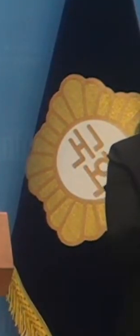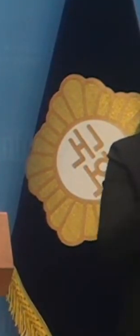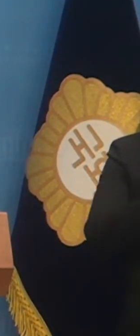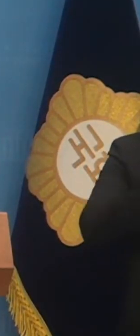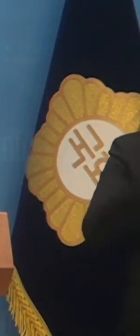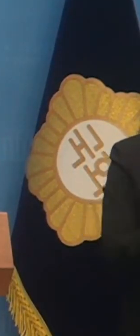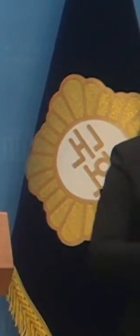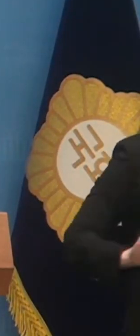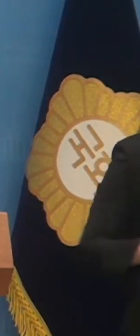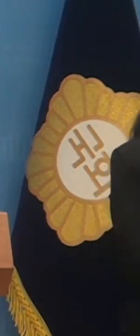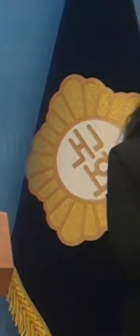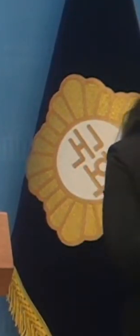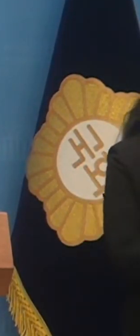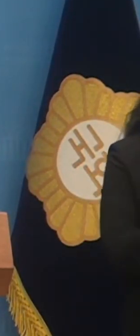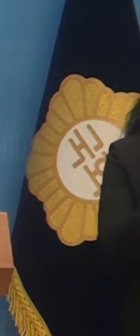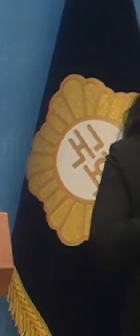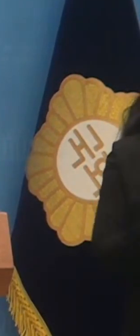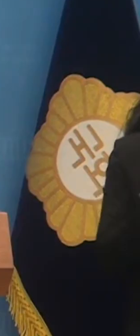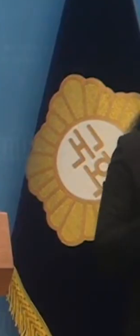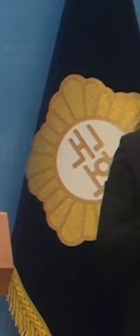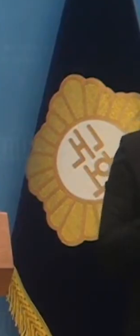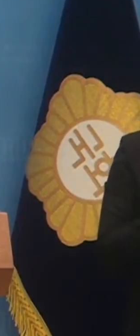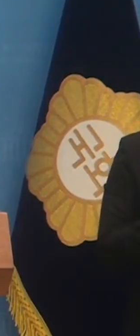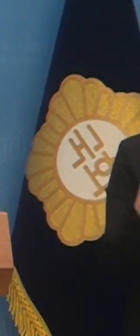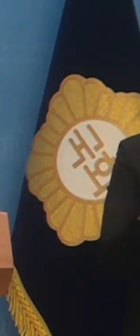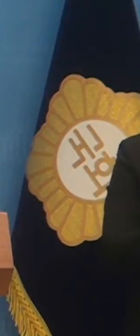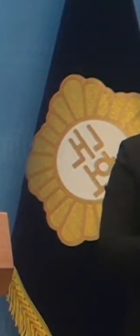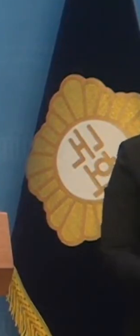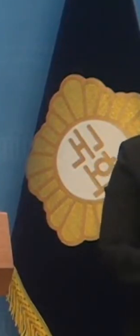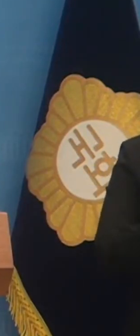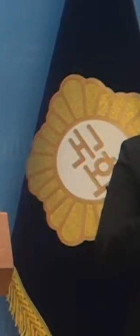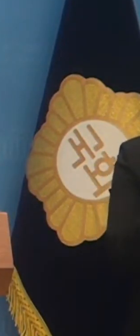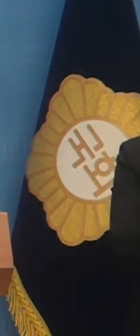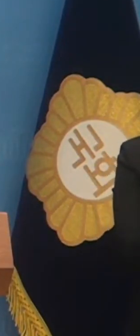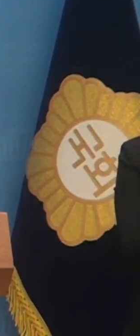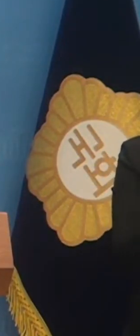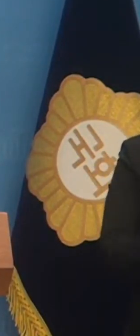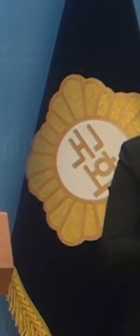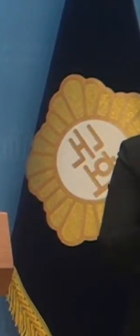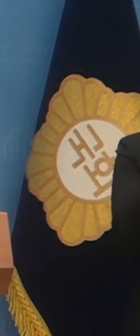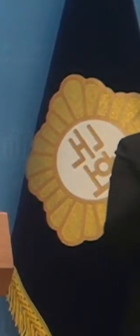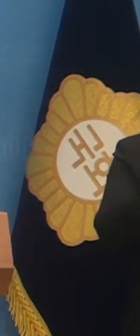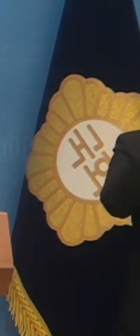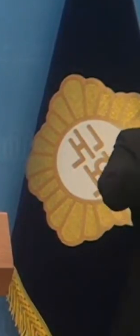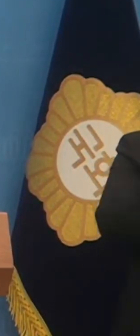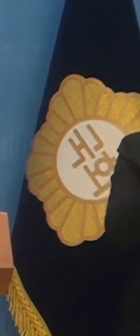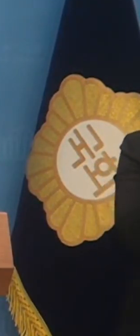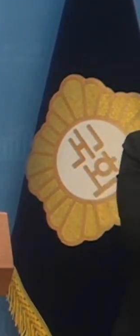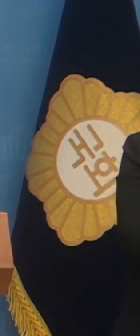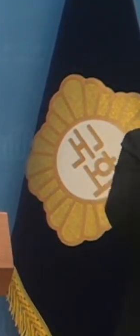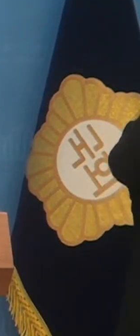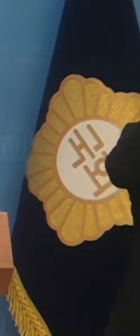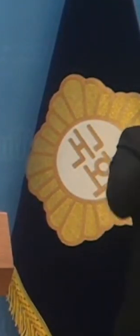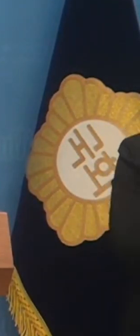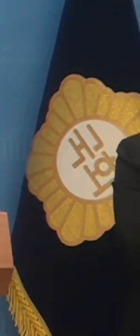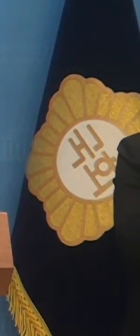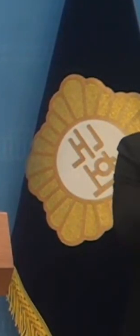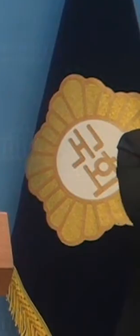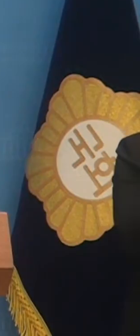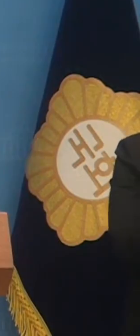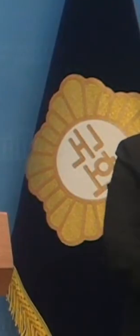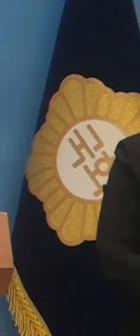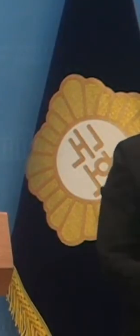온 국민의 분노를 촉발하더니 이번에는 아크로비스타 점거 농성에라도 돌입하겠다는